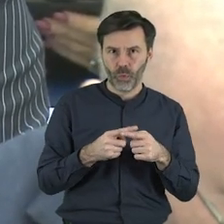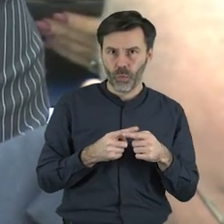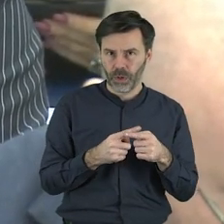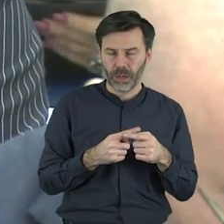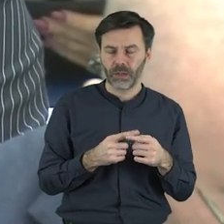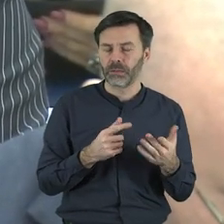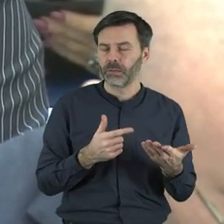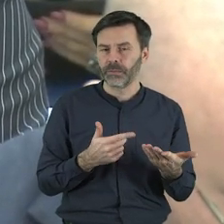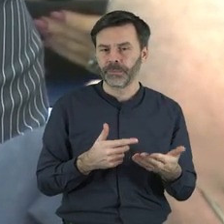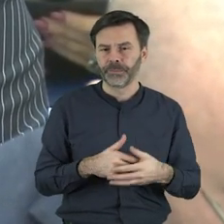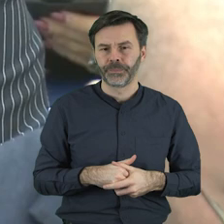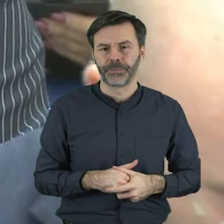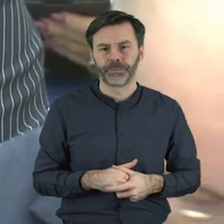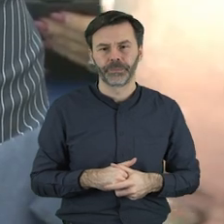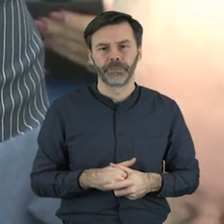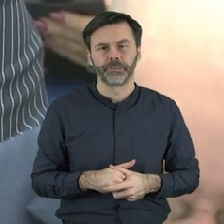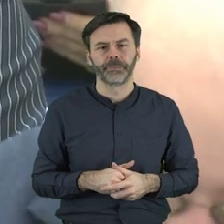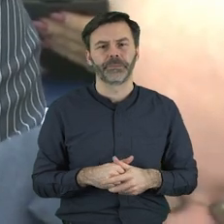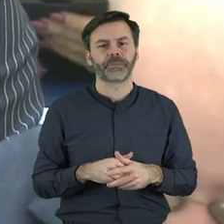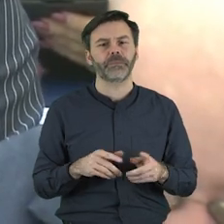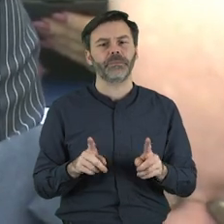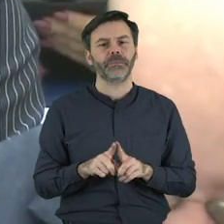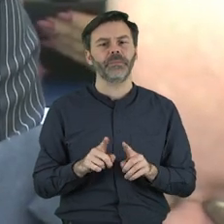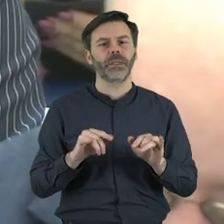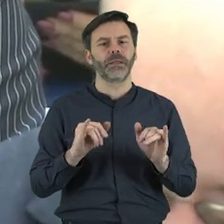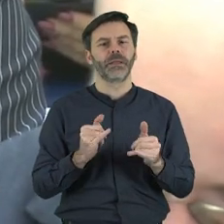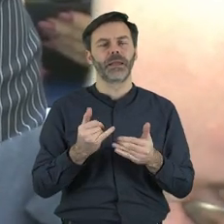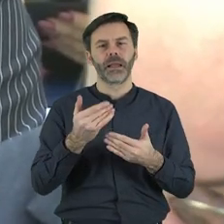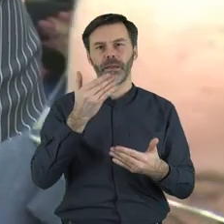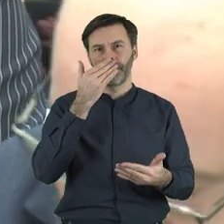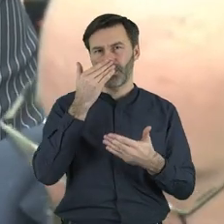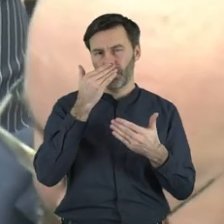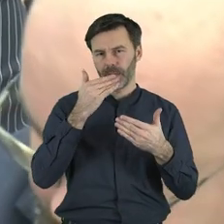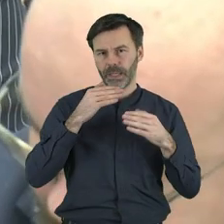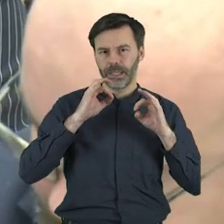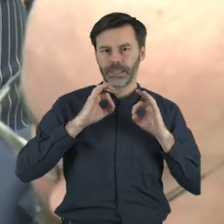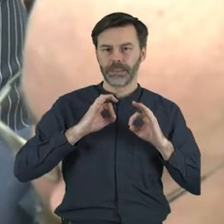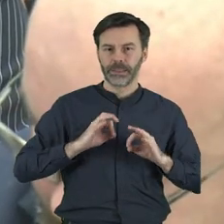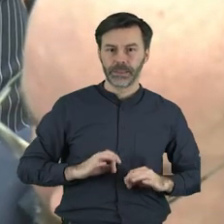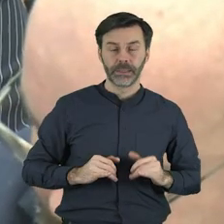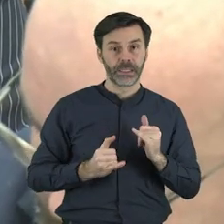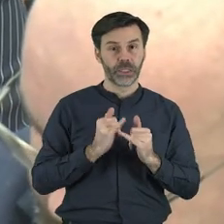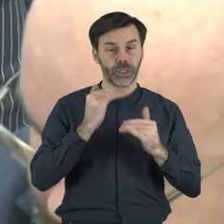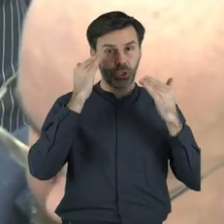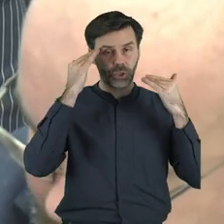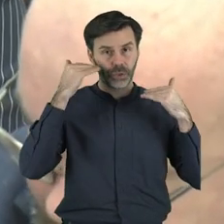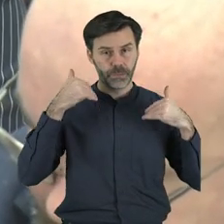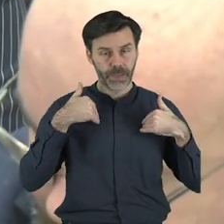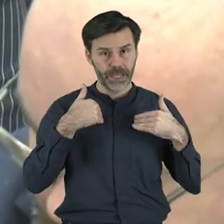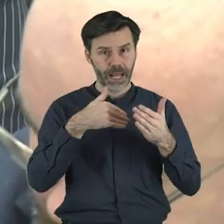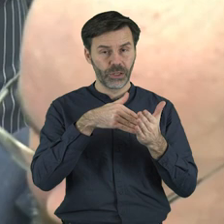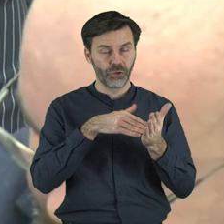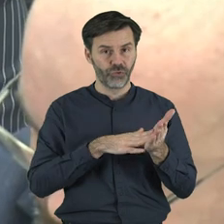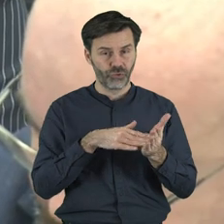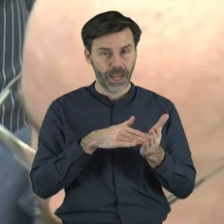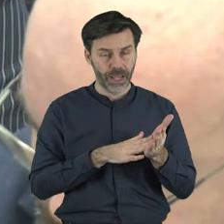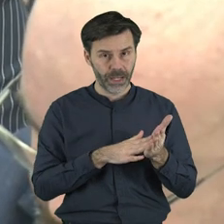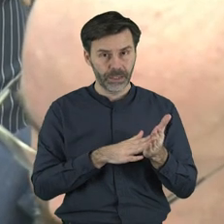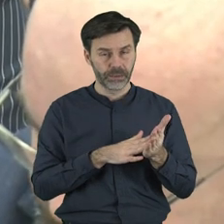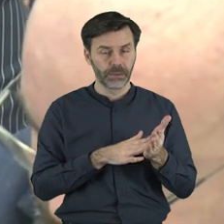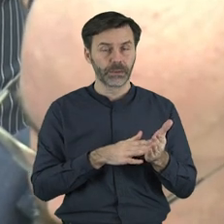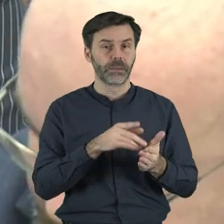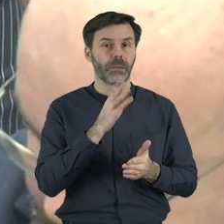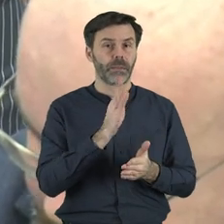kalkulacja przychodów, jeśli szpital sieradzki, jeśli jest taki zamysł, miałby ten oddział prowadzić sam. Myślę, że